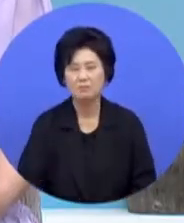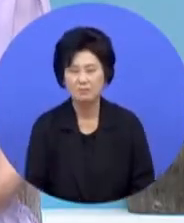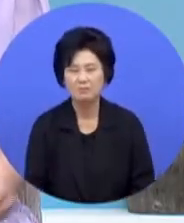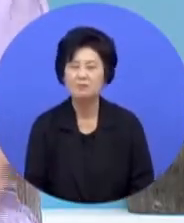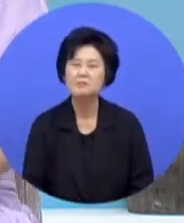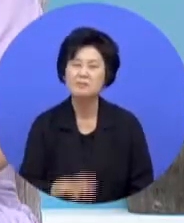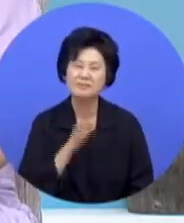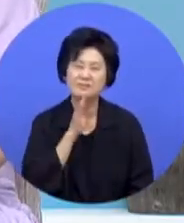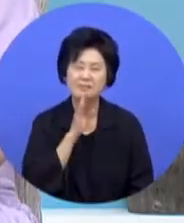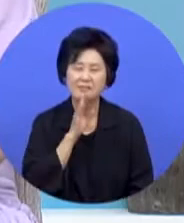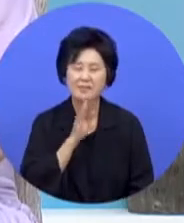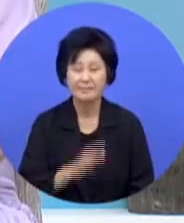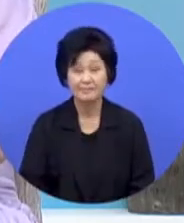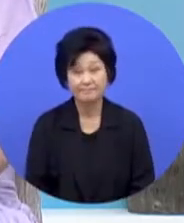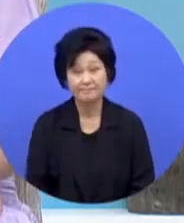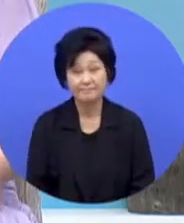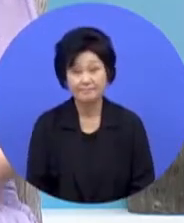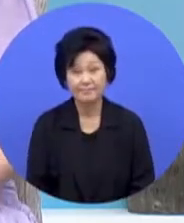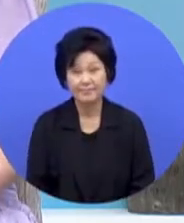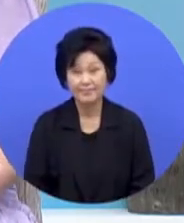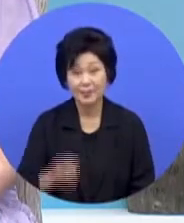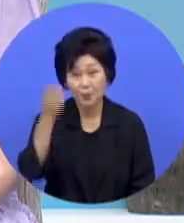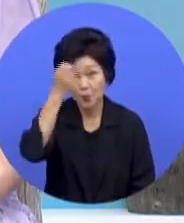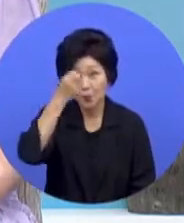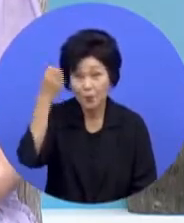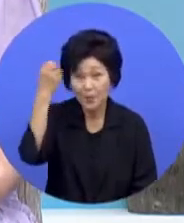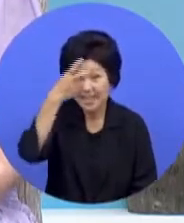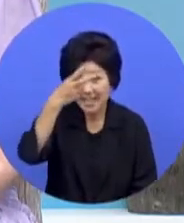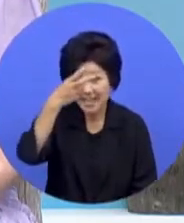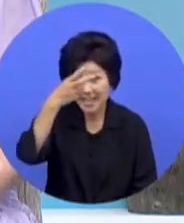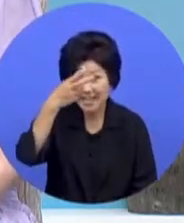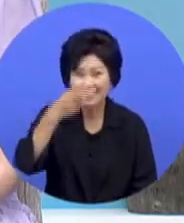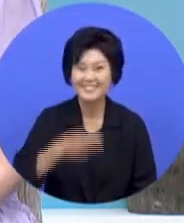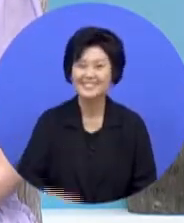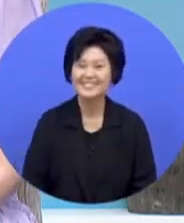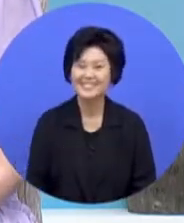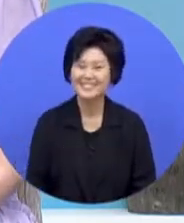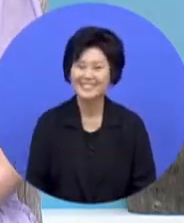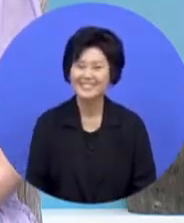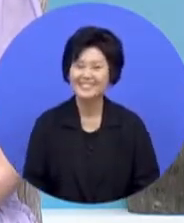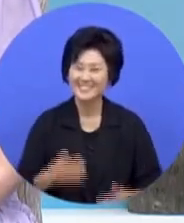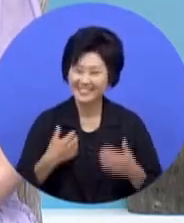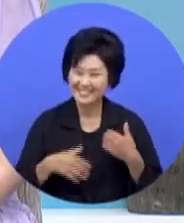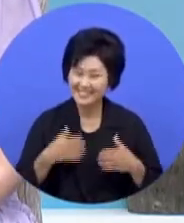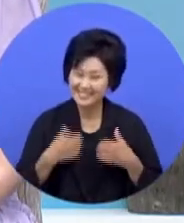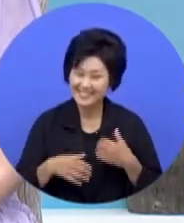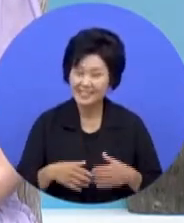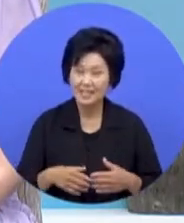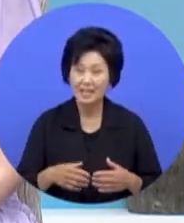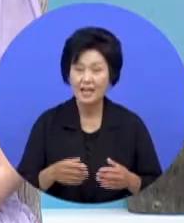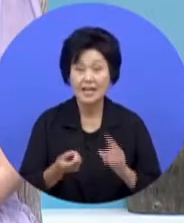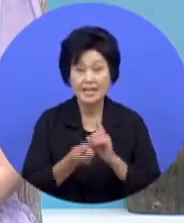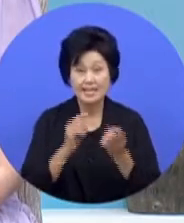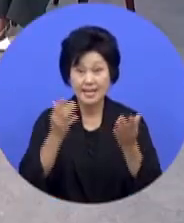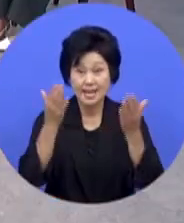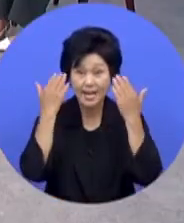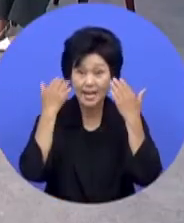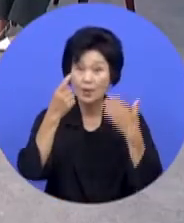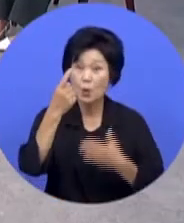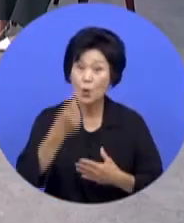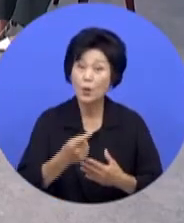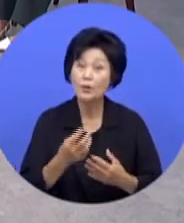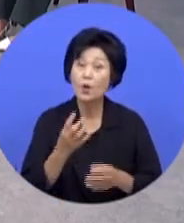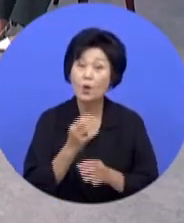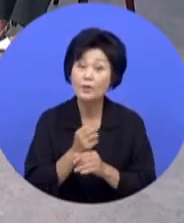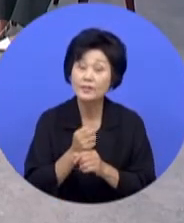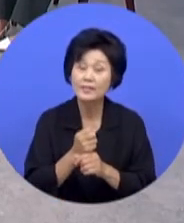학생 대표로 나온 나예담 학생 아까 고등학교 2학년? 네. 예예 오늘 환영해요. 네. 이 학교는 언제부터 다녔어요? 저는